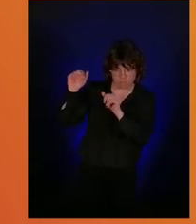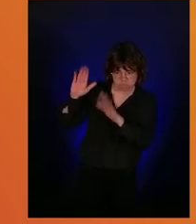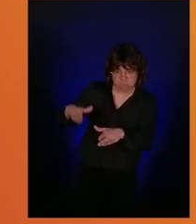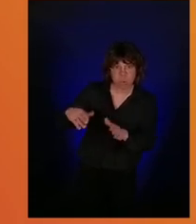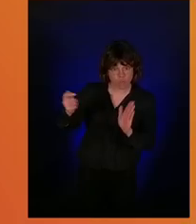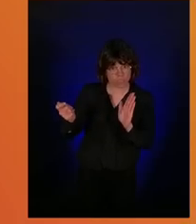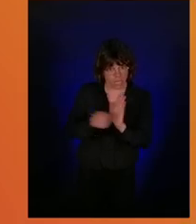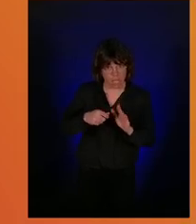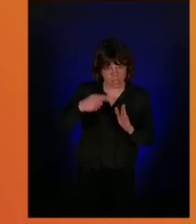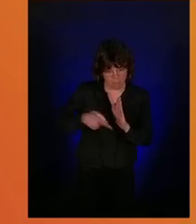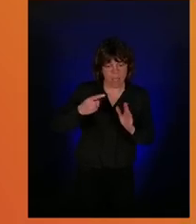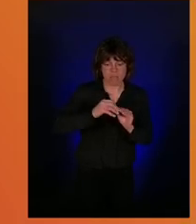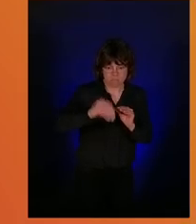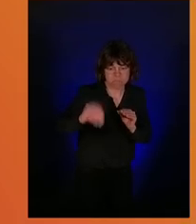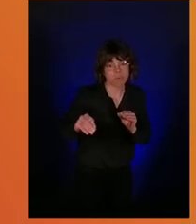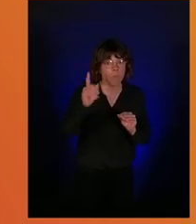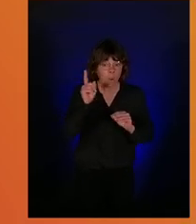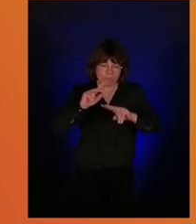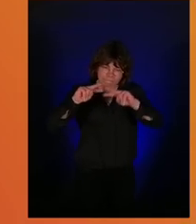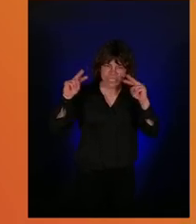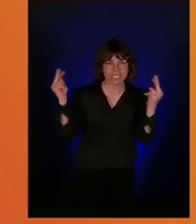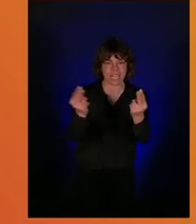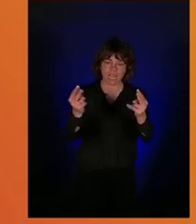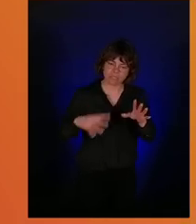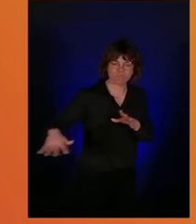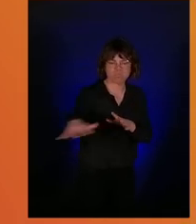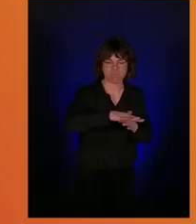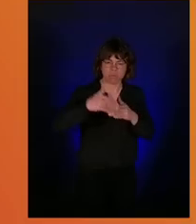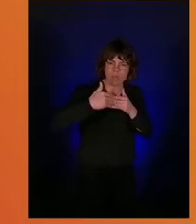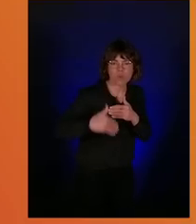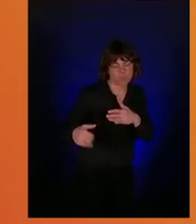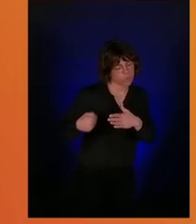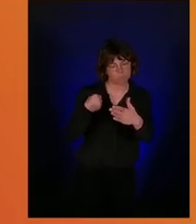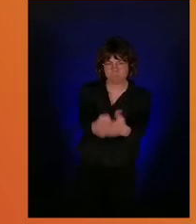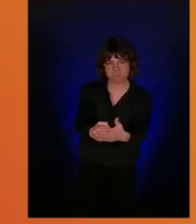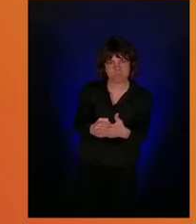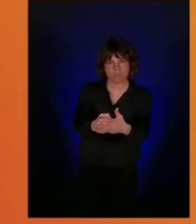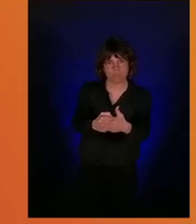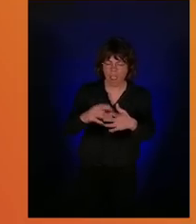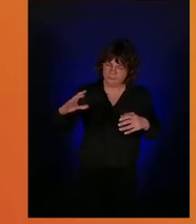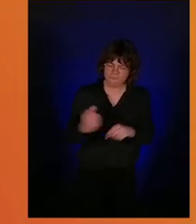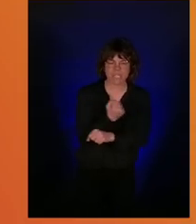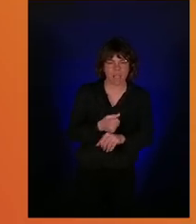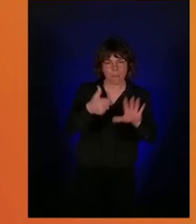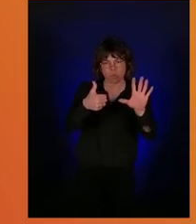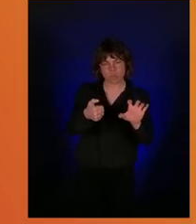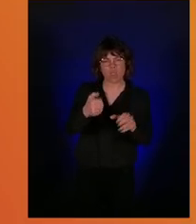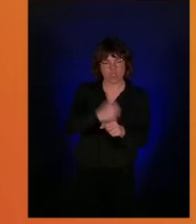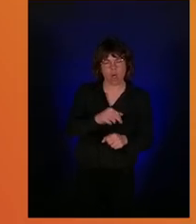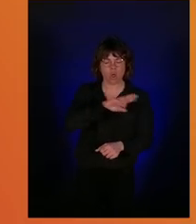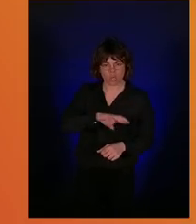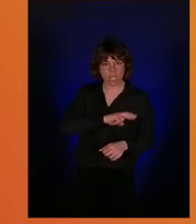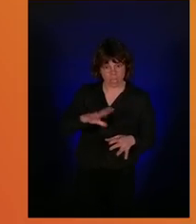reconductibles pour les généraliser, généralisation de la grève jusqu'au bout, victoire pour la retraite à 60 ans. Et